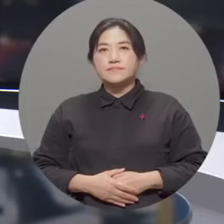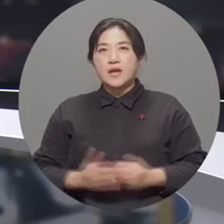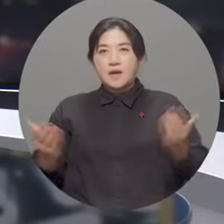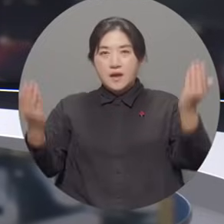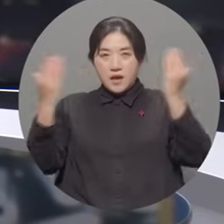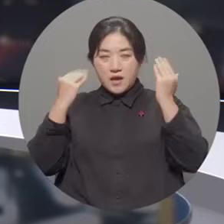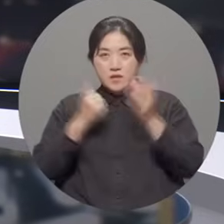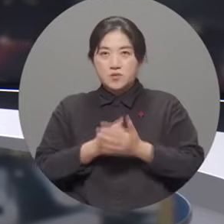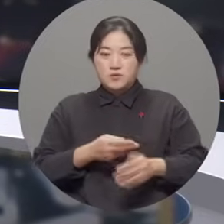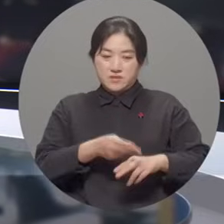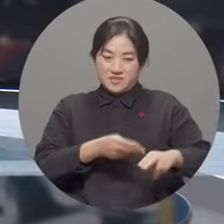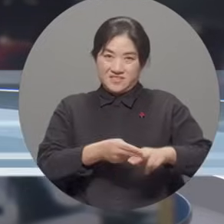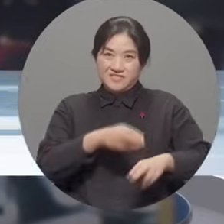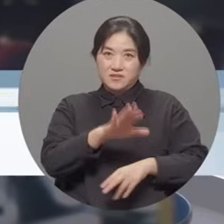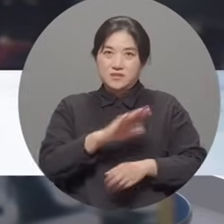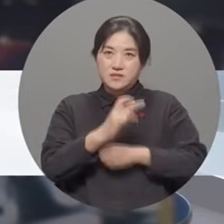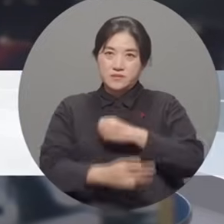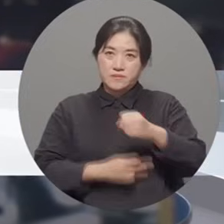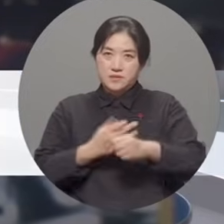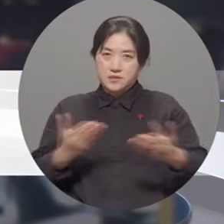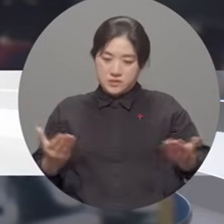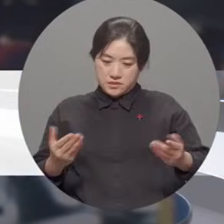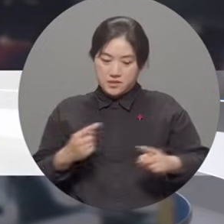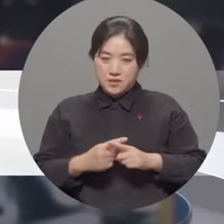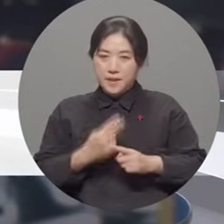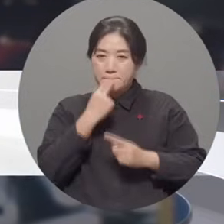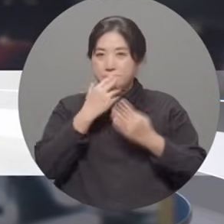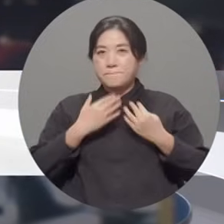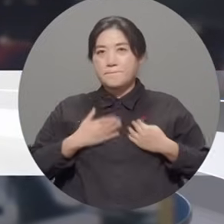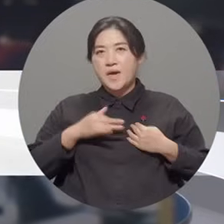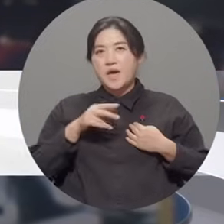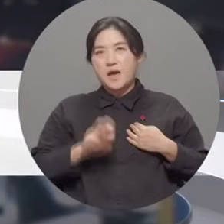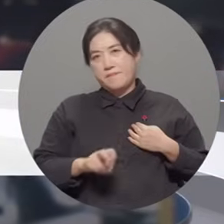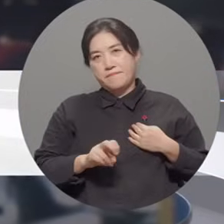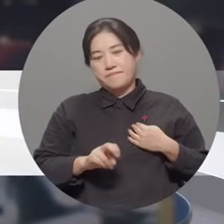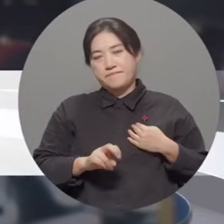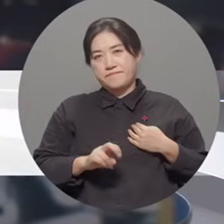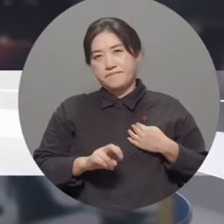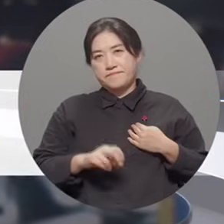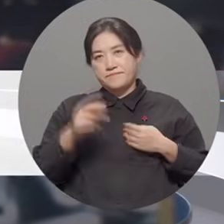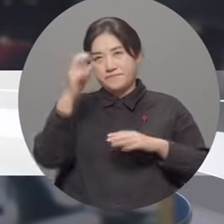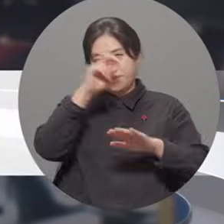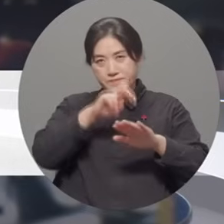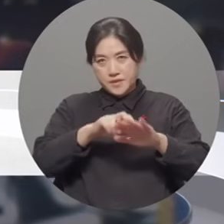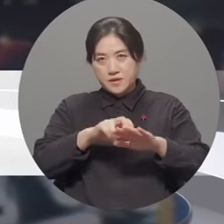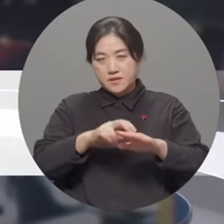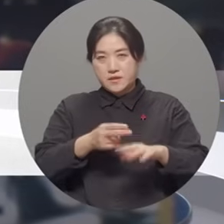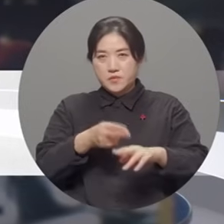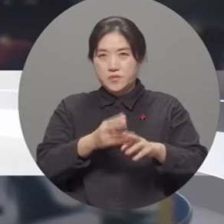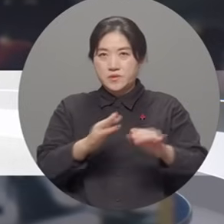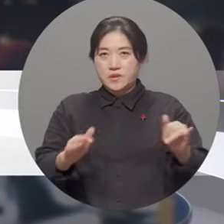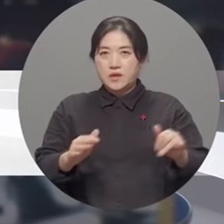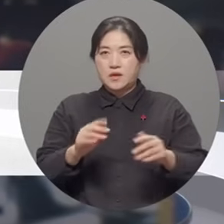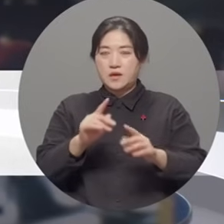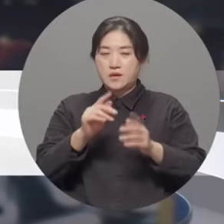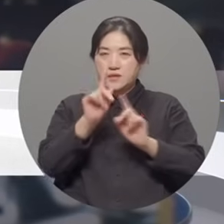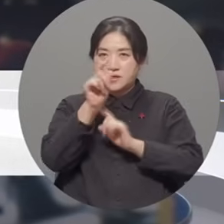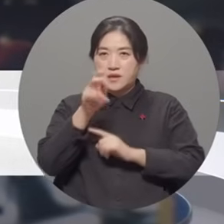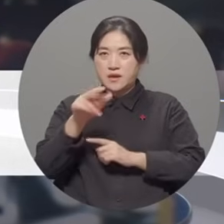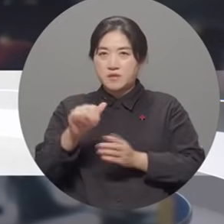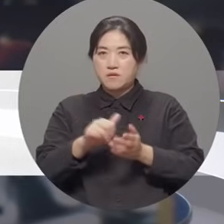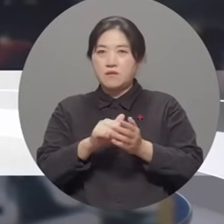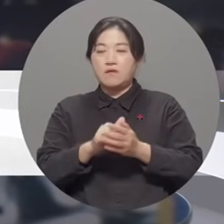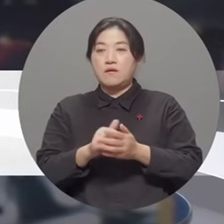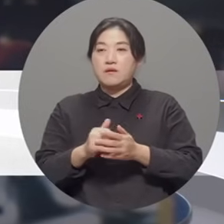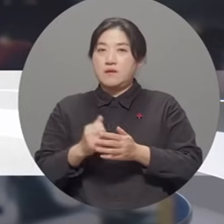학교 급식실에서 13년 동안 일을 하다가 폐암 진단을 받았던 조리사 고 이혜경 씨가 며칠 전 투병 끝에